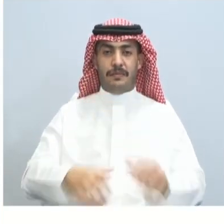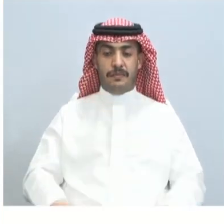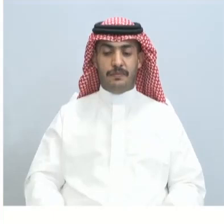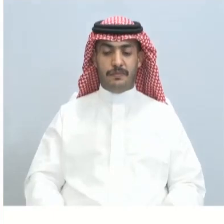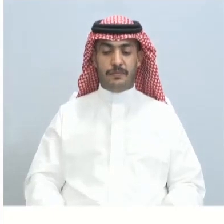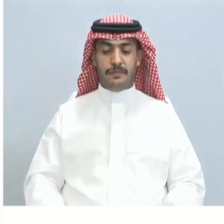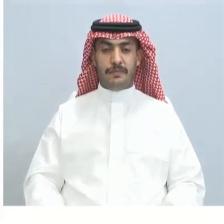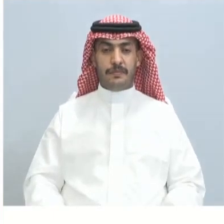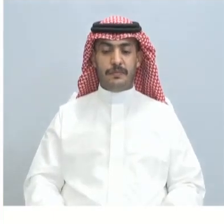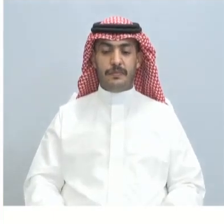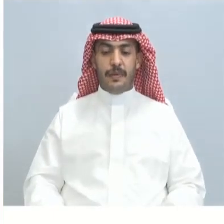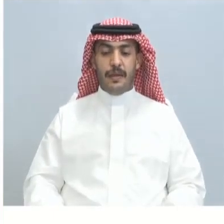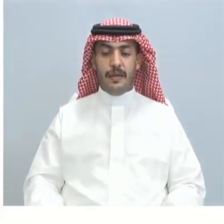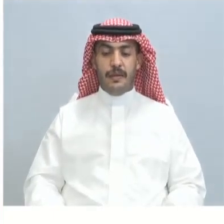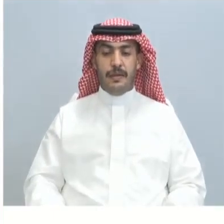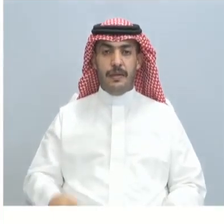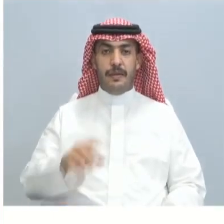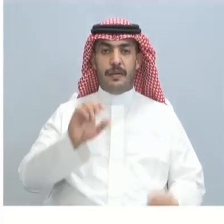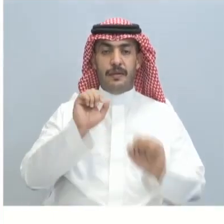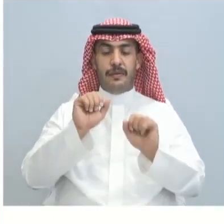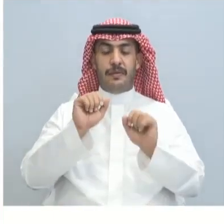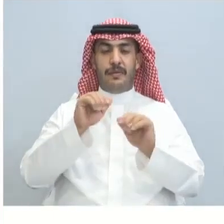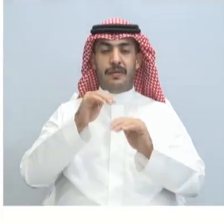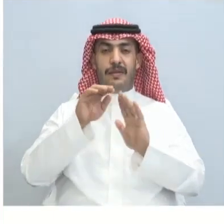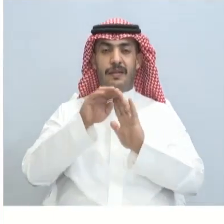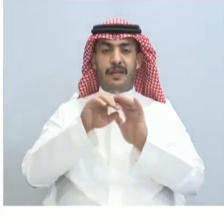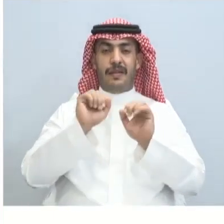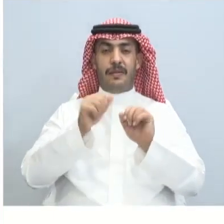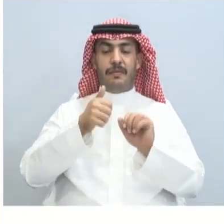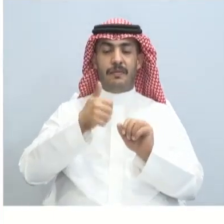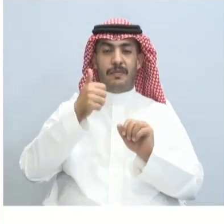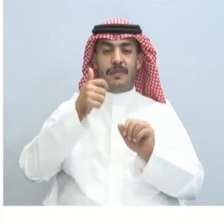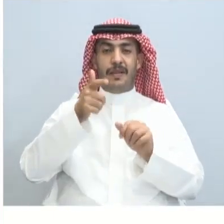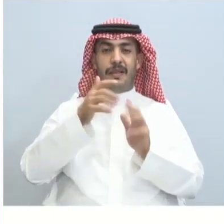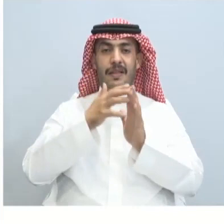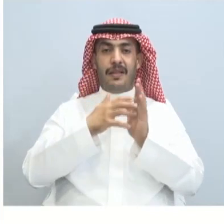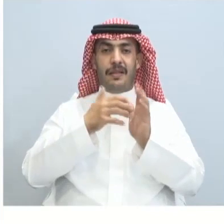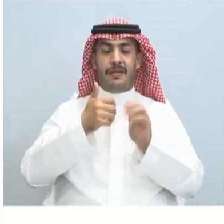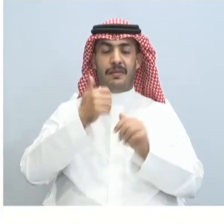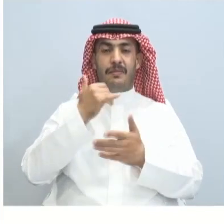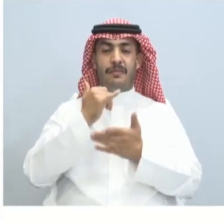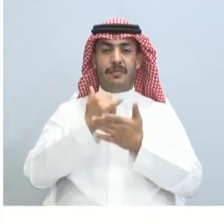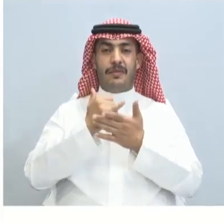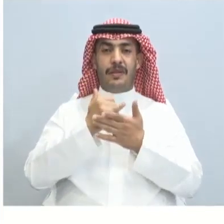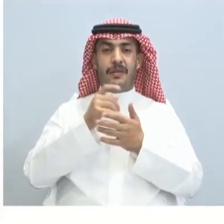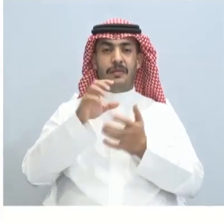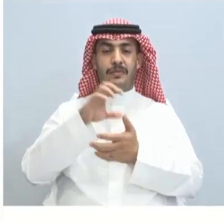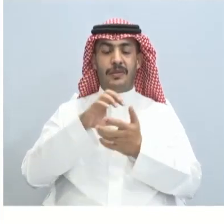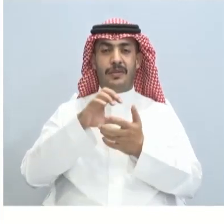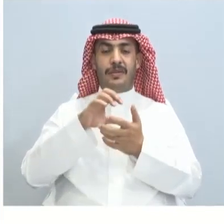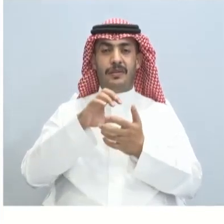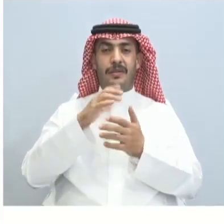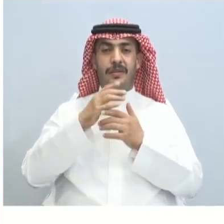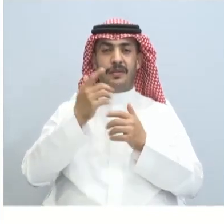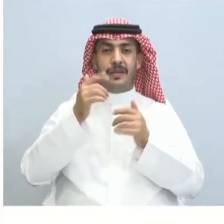ولا تهتم بالمتلقي اذا لا تراعي مستوى المتلقي ايضا قد هذا الخطاب قد يتسبب في مشاكل